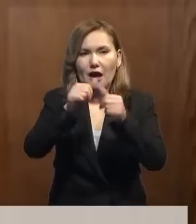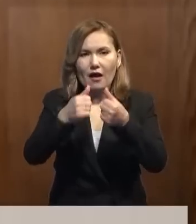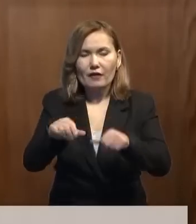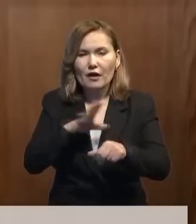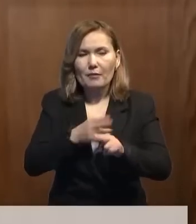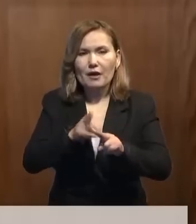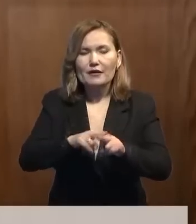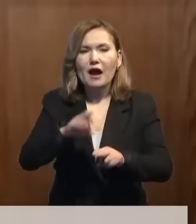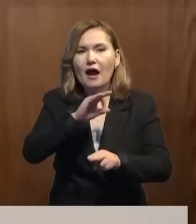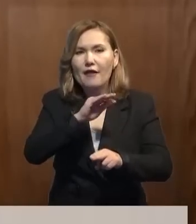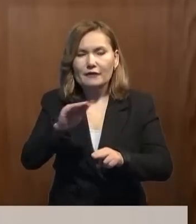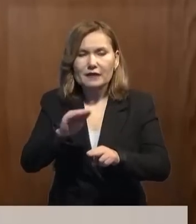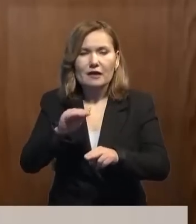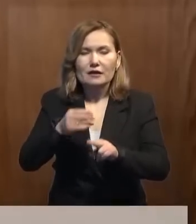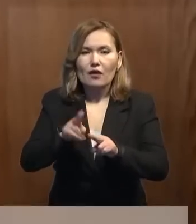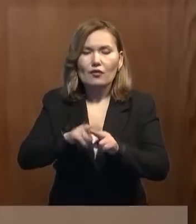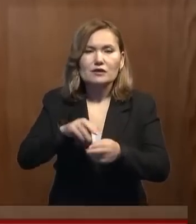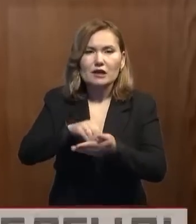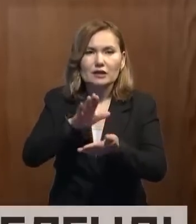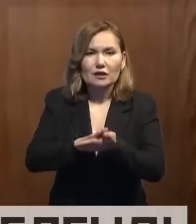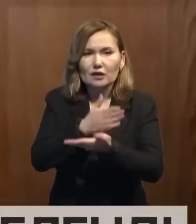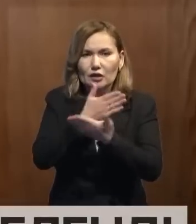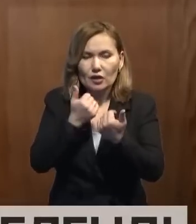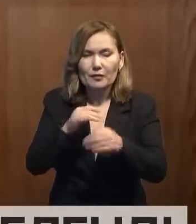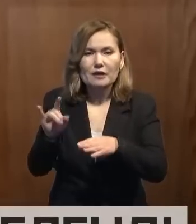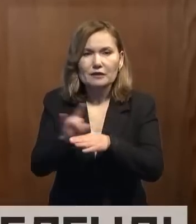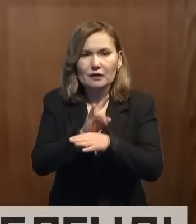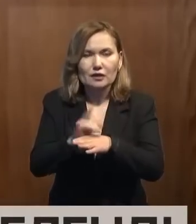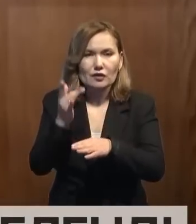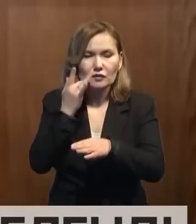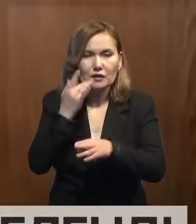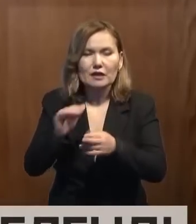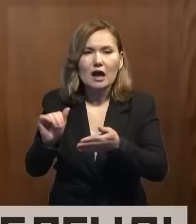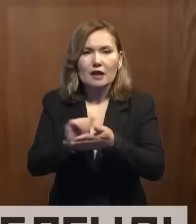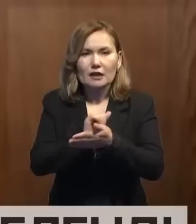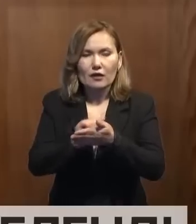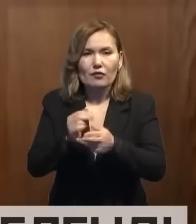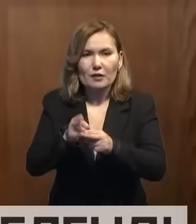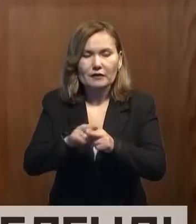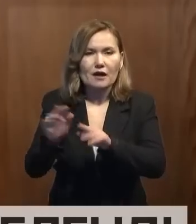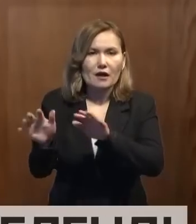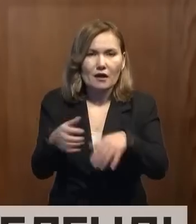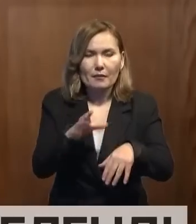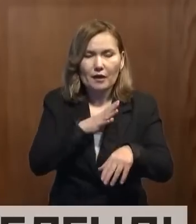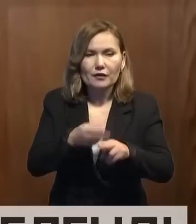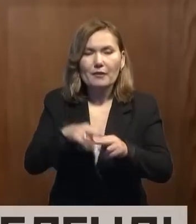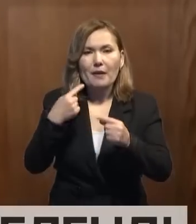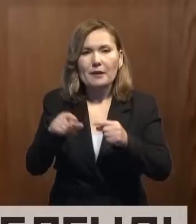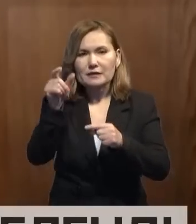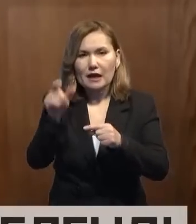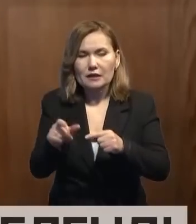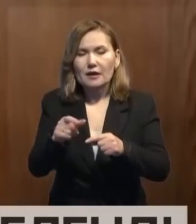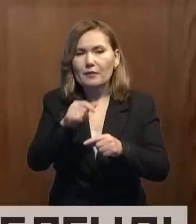тіркелмеген, бөліп төлеуді көздейтін сатып алу, сату шарттарын жасасқан. Содан кейін көліктер үшінші тұлғаларға төмен бағамен сатылды,